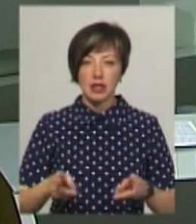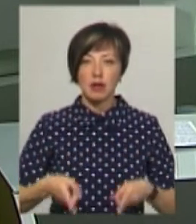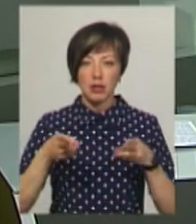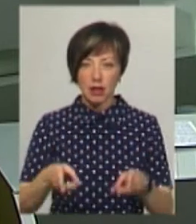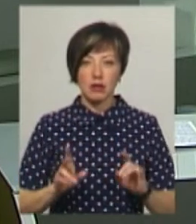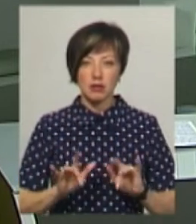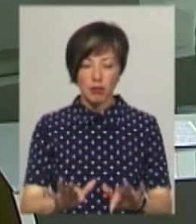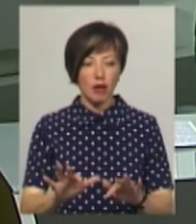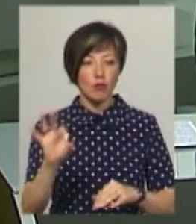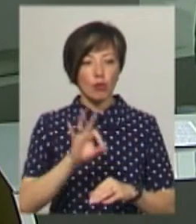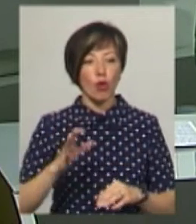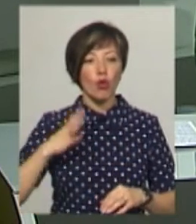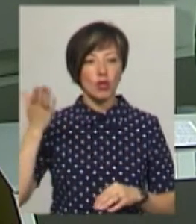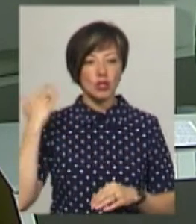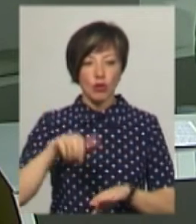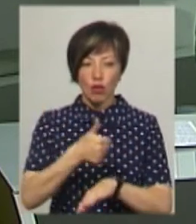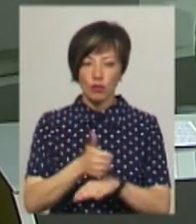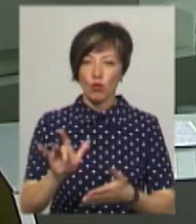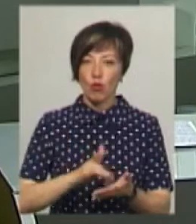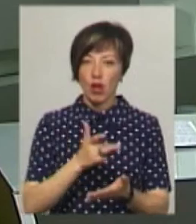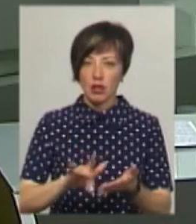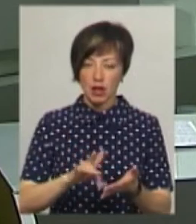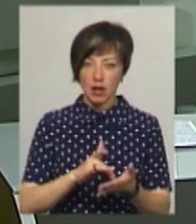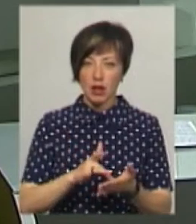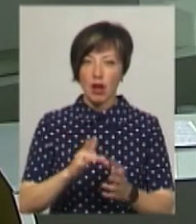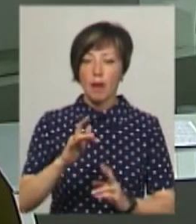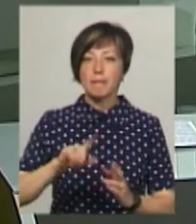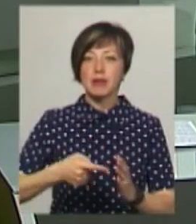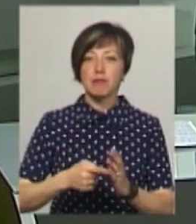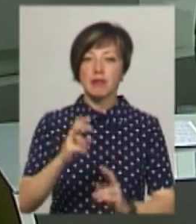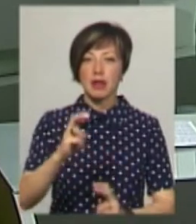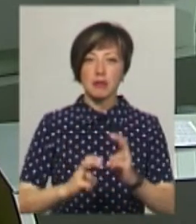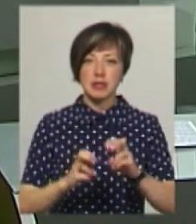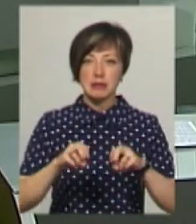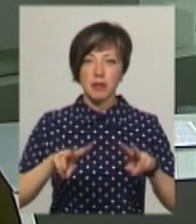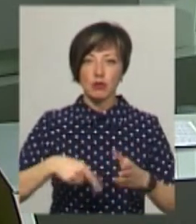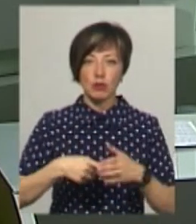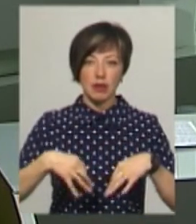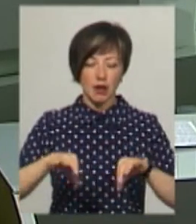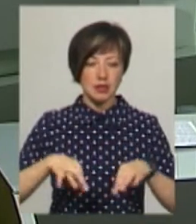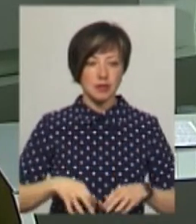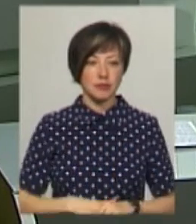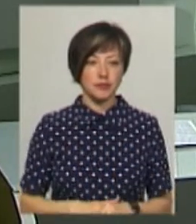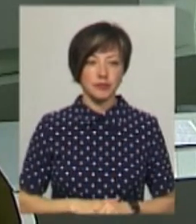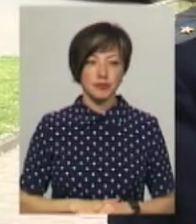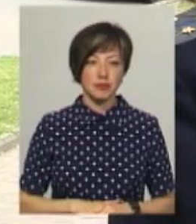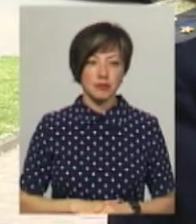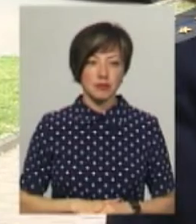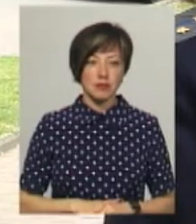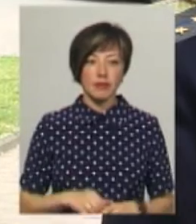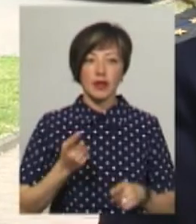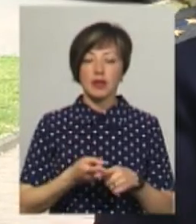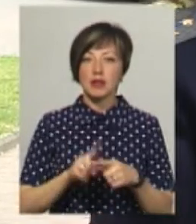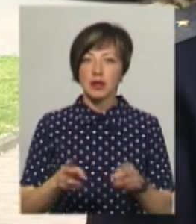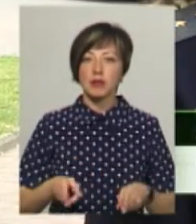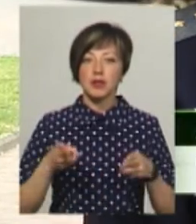кримінальному провадженні щодо колишнього головного бухгалтера комунального підприємства «Спецкомунтранс». Дане